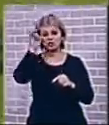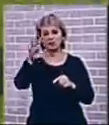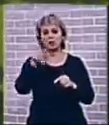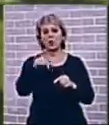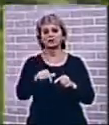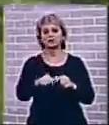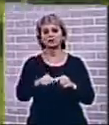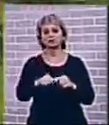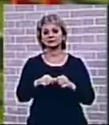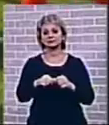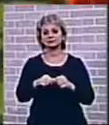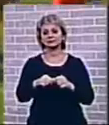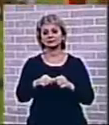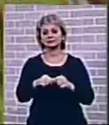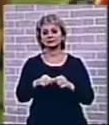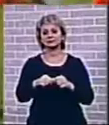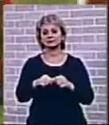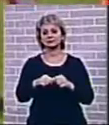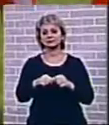Чемпионов!